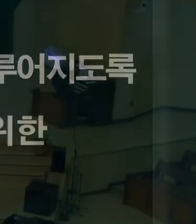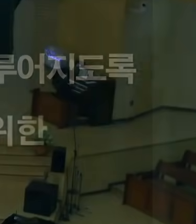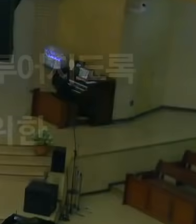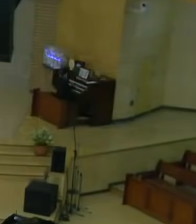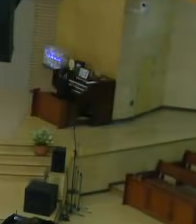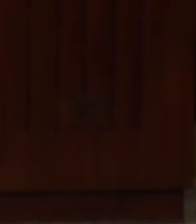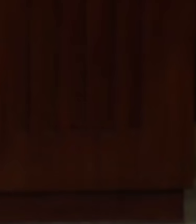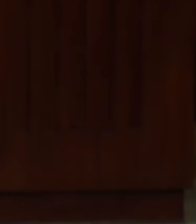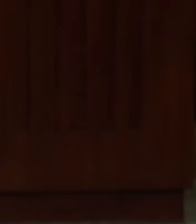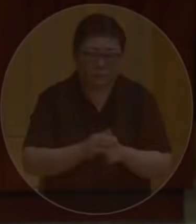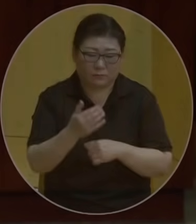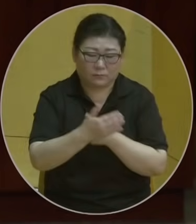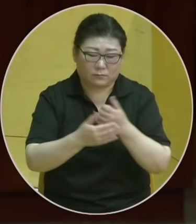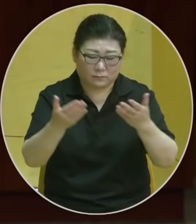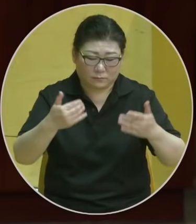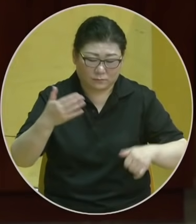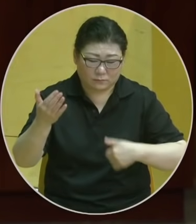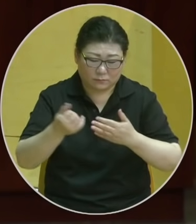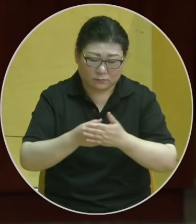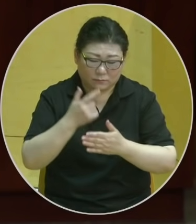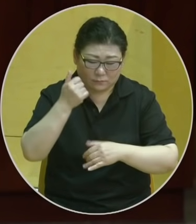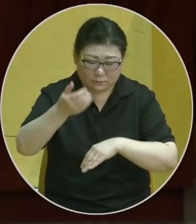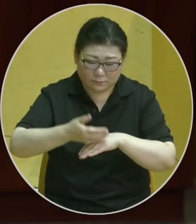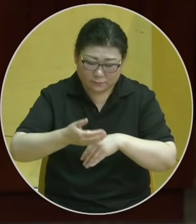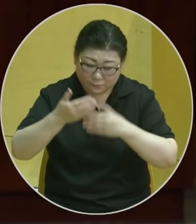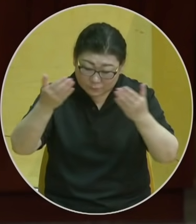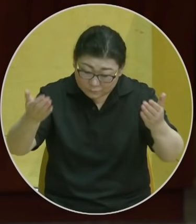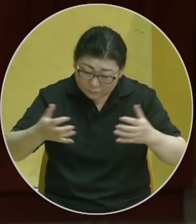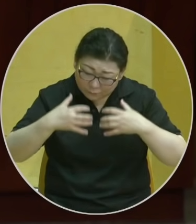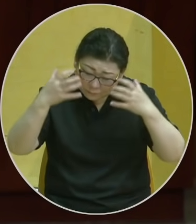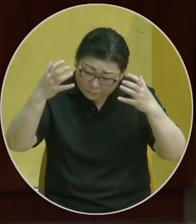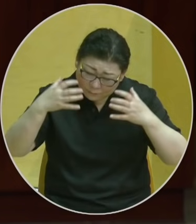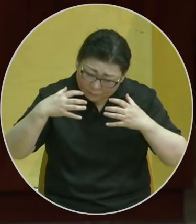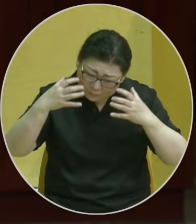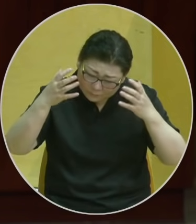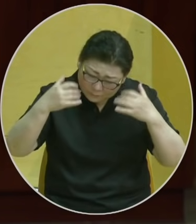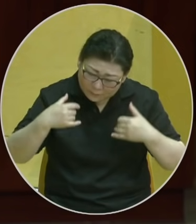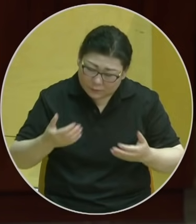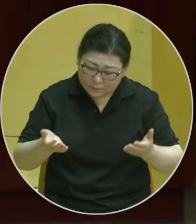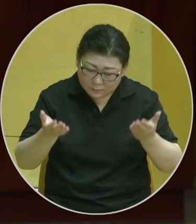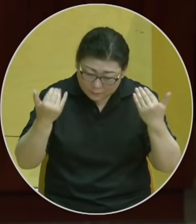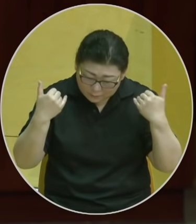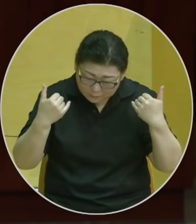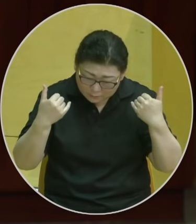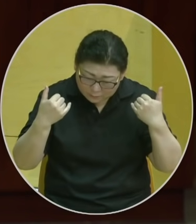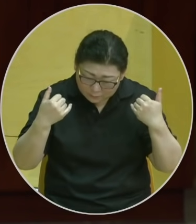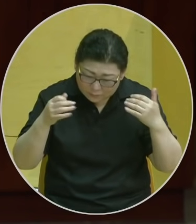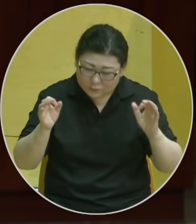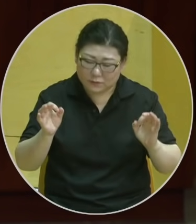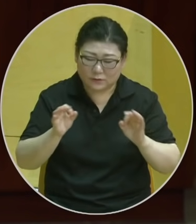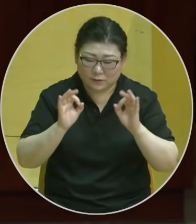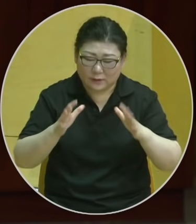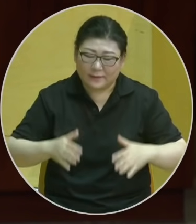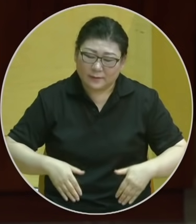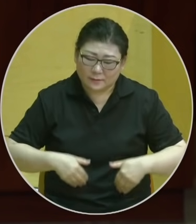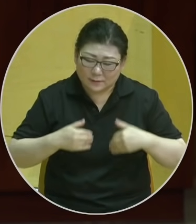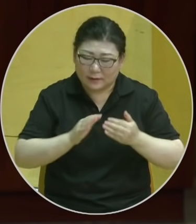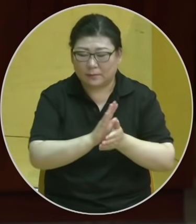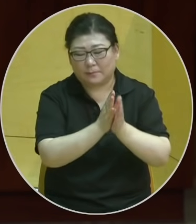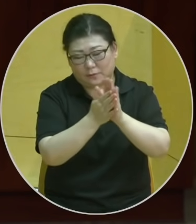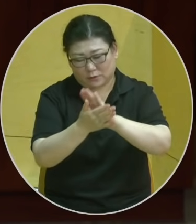사랑과 은혜를 주신 하나님 아버지 감사합니다. 여름의 무더위가 가시고 어느새 따뜻하게 바뀐 가을 햇살을